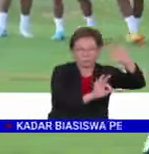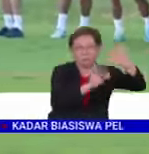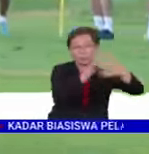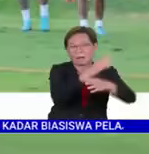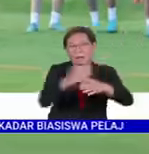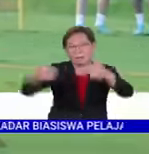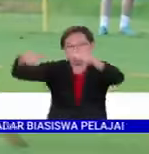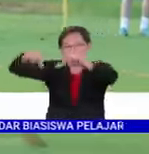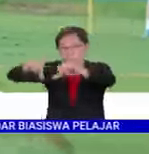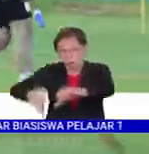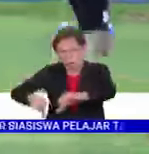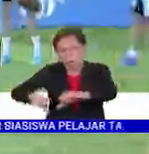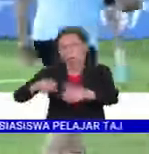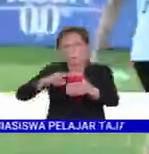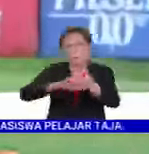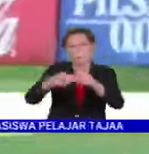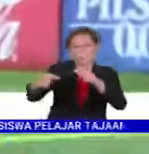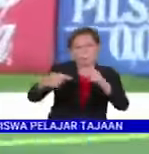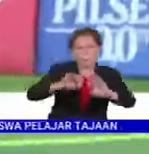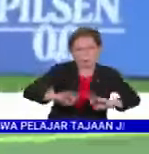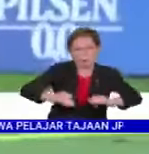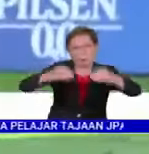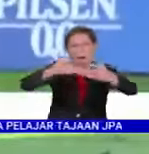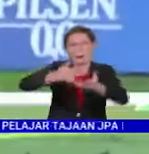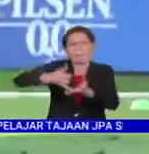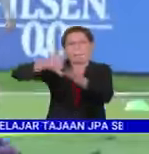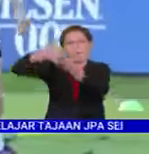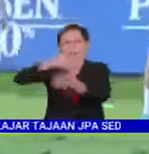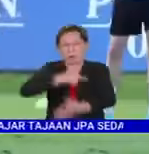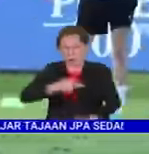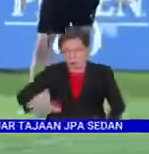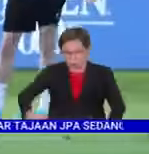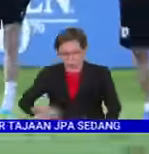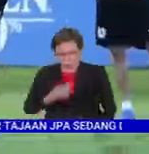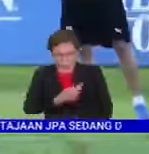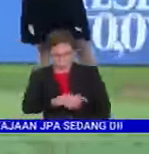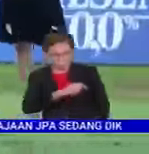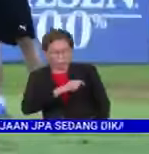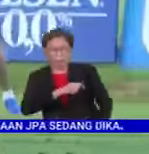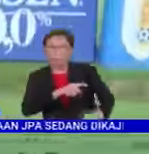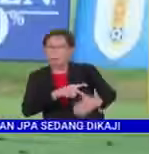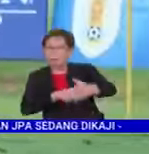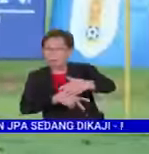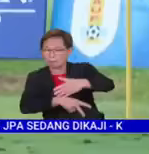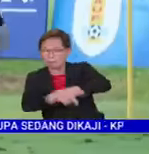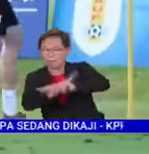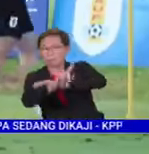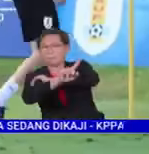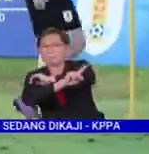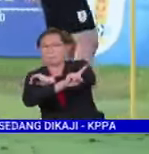tewas kepada Real Betis pada aksi final Piala Raja Spanyol menerusi sepakan penalti.